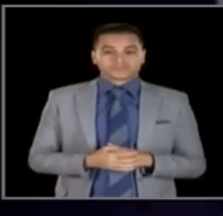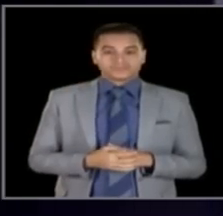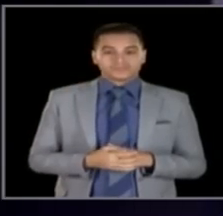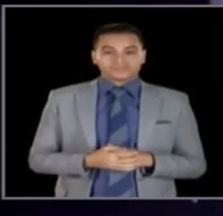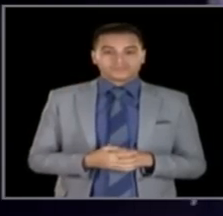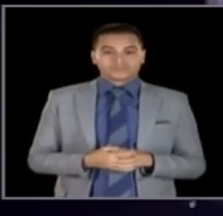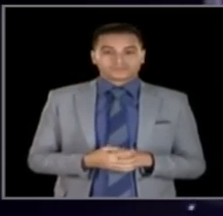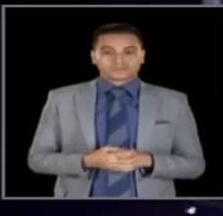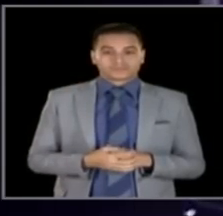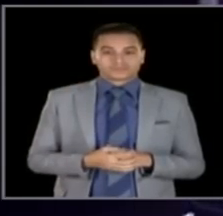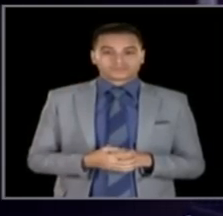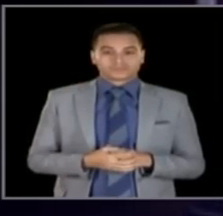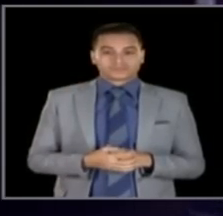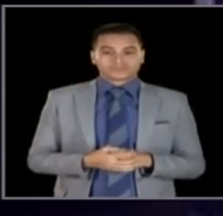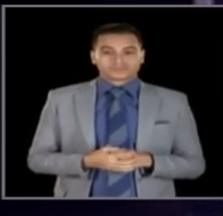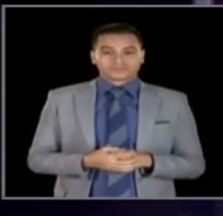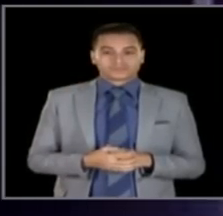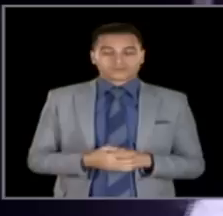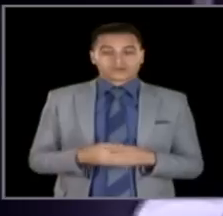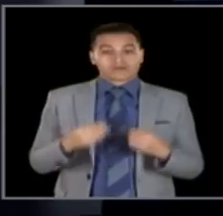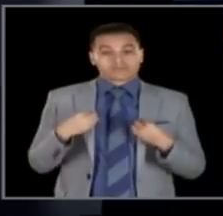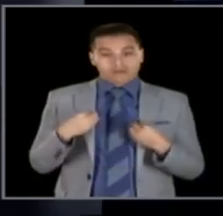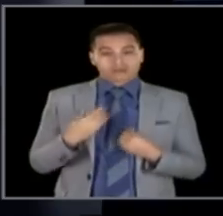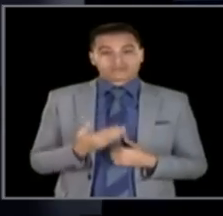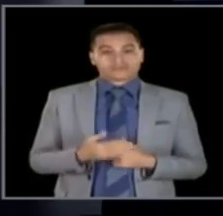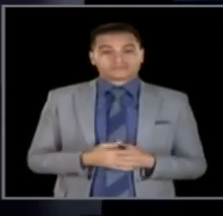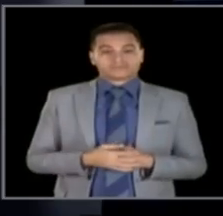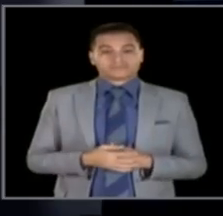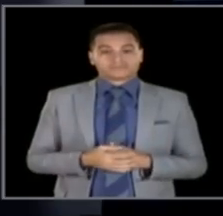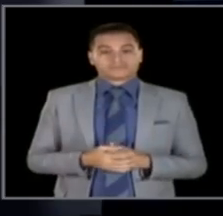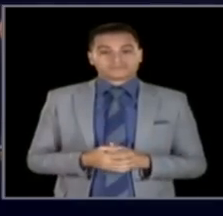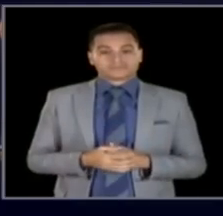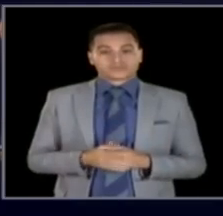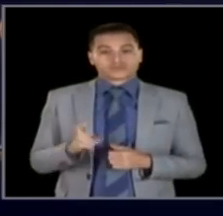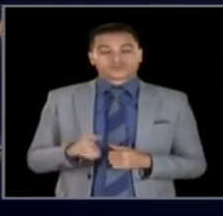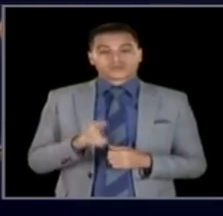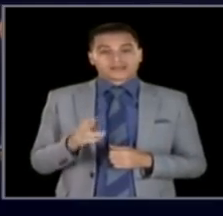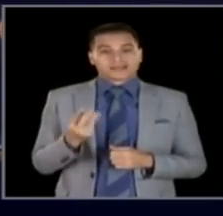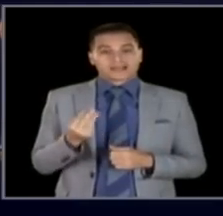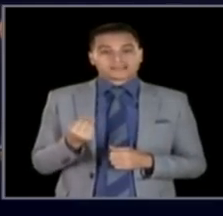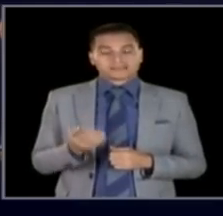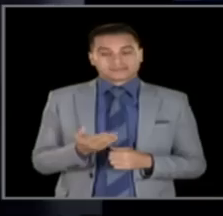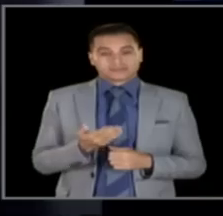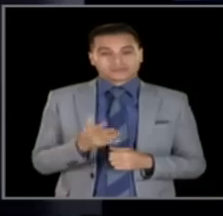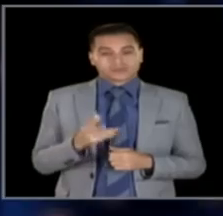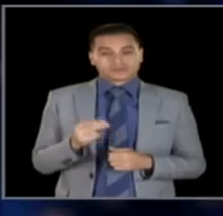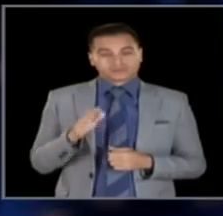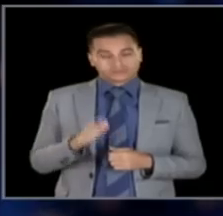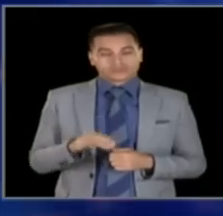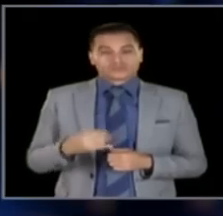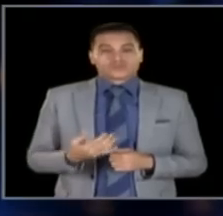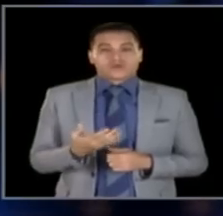هي الإجابة على السؤال ده. رياضة، يا ترى السؤال بـ30 نقطة ولا بـ20 نقطة؟